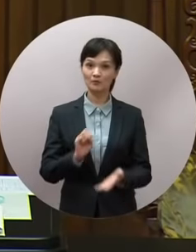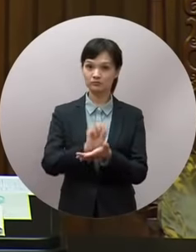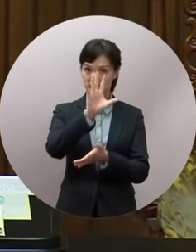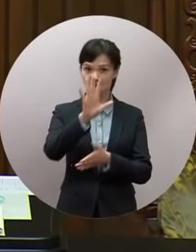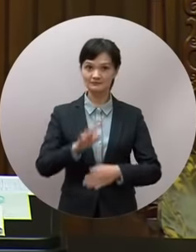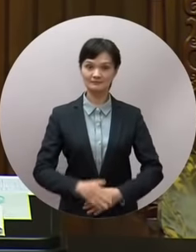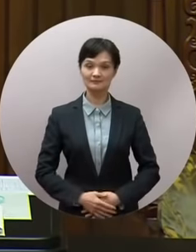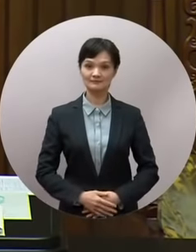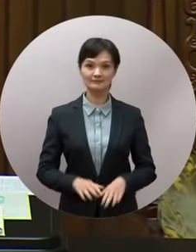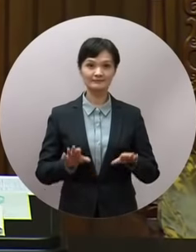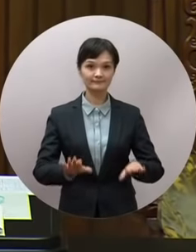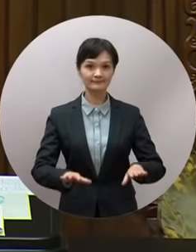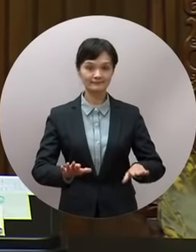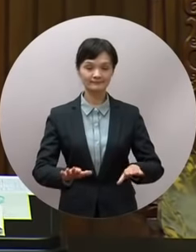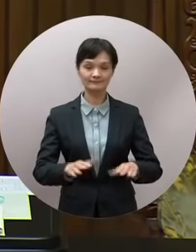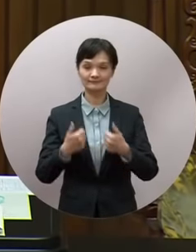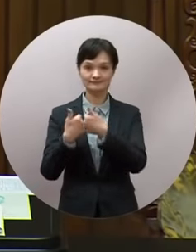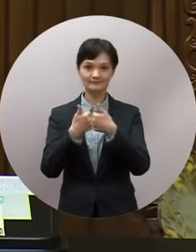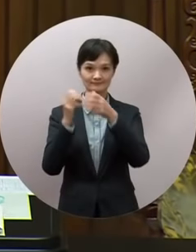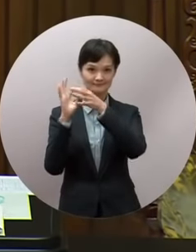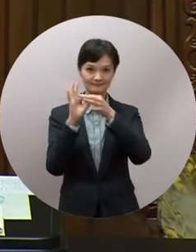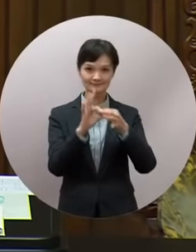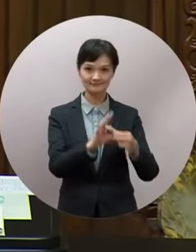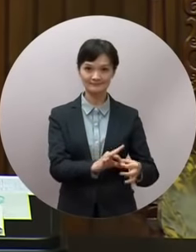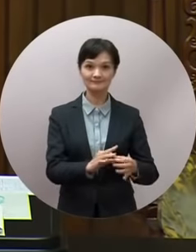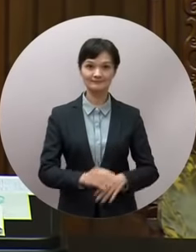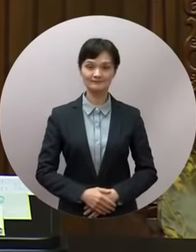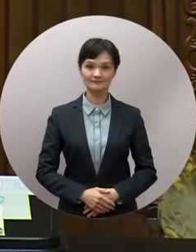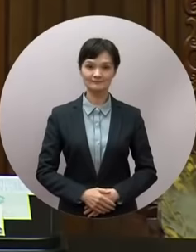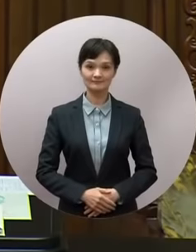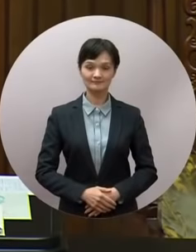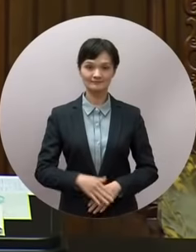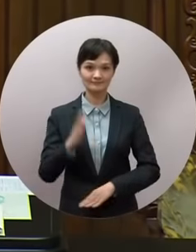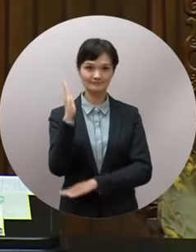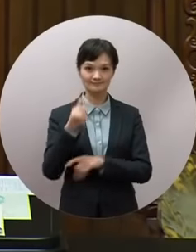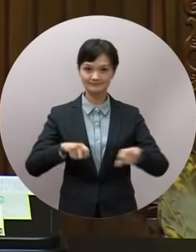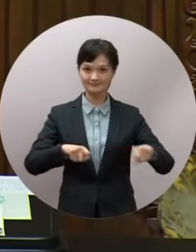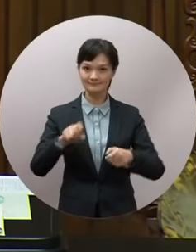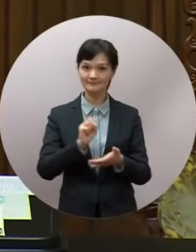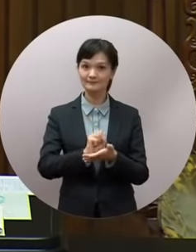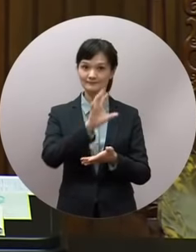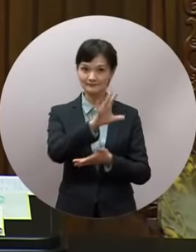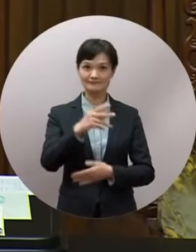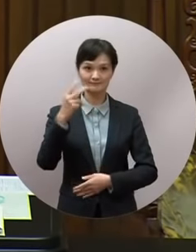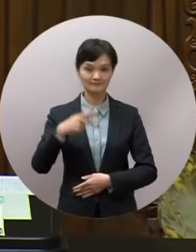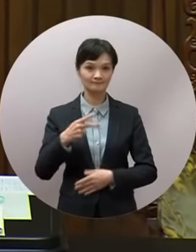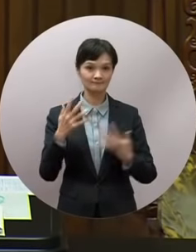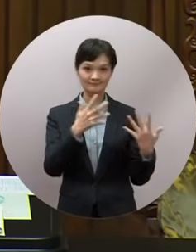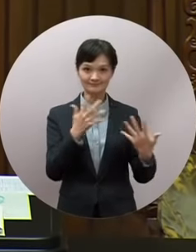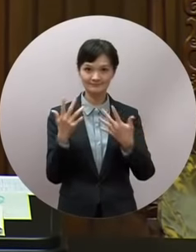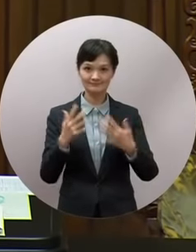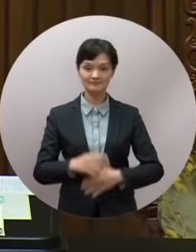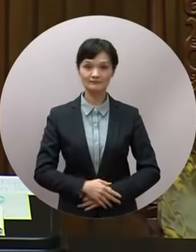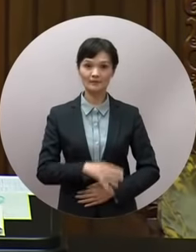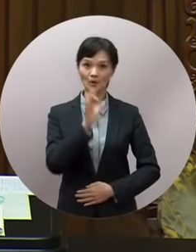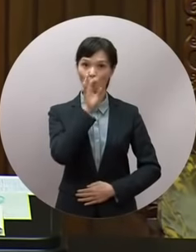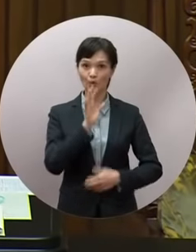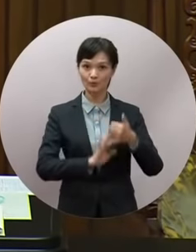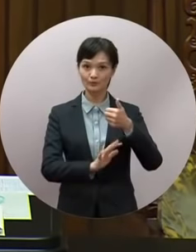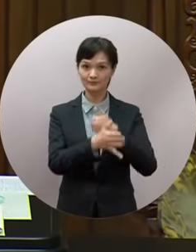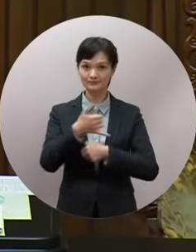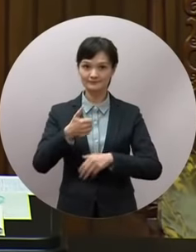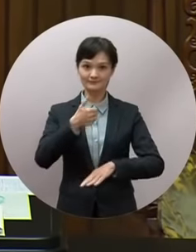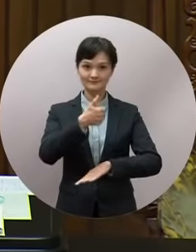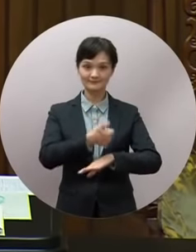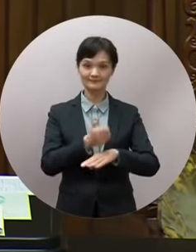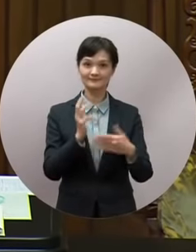报告委员会，现在继续开会，进行施政方针报告及质询，请吴委员施